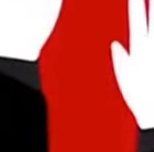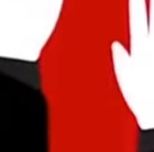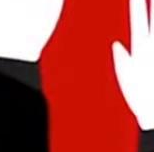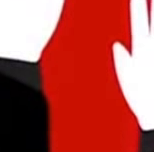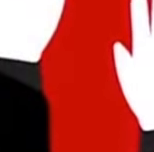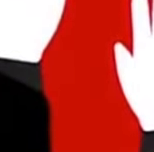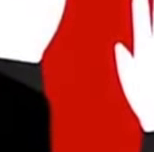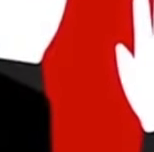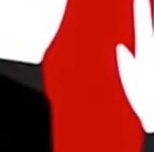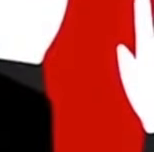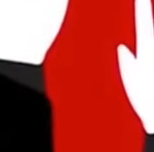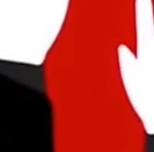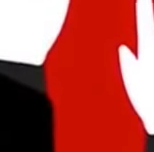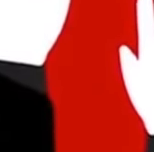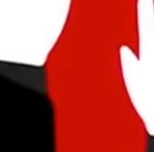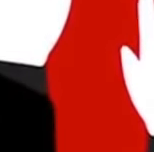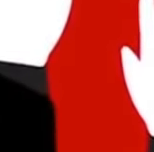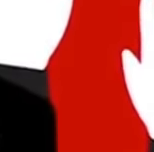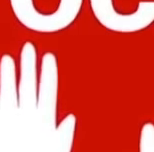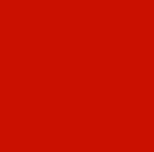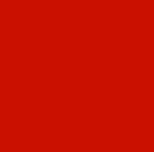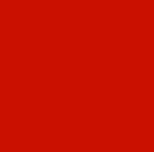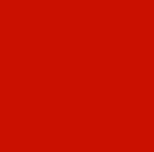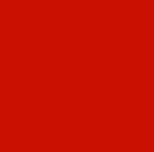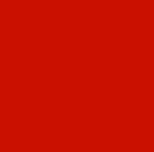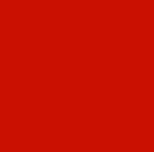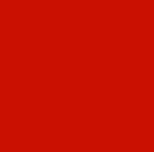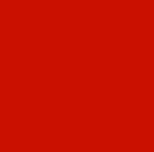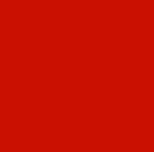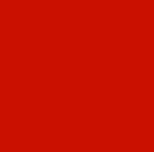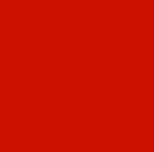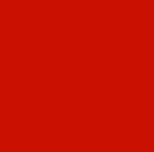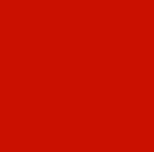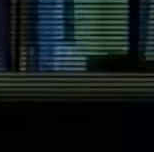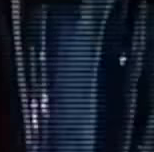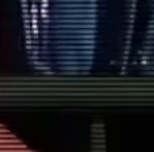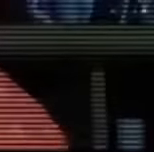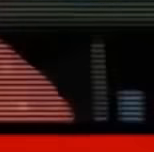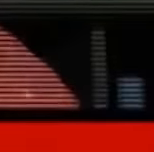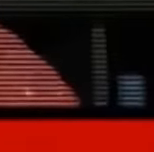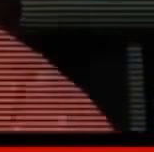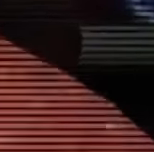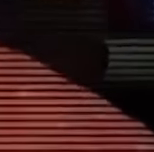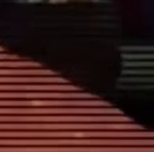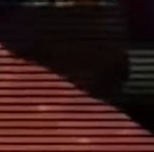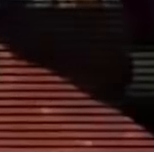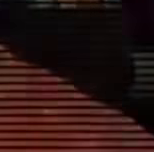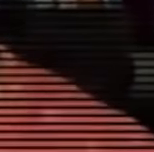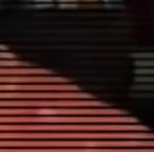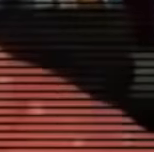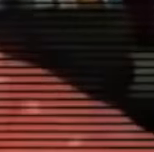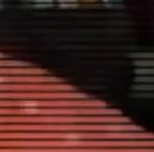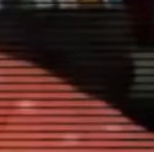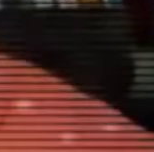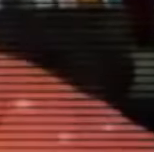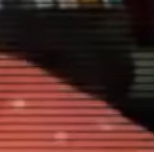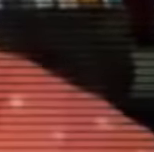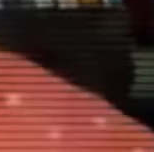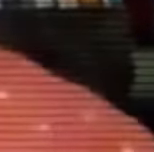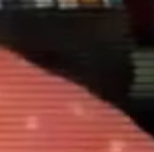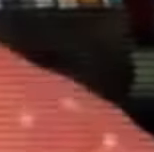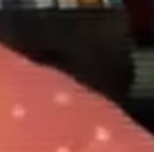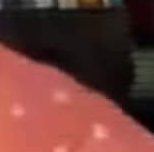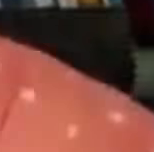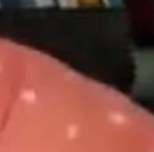para maging legal ang martial law at maisulong ang 1973 Constitution. Dito sa aming barangay na holding ng